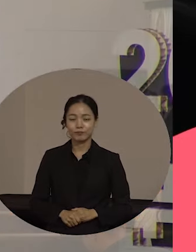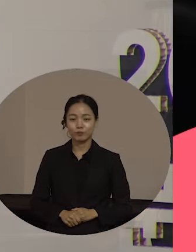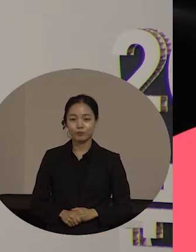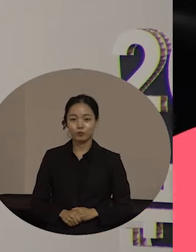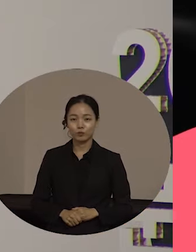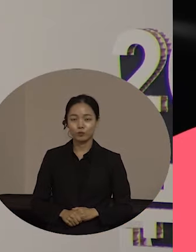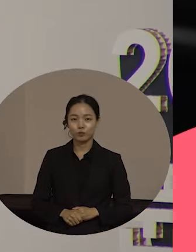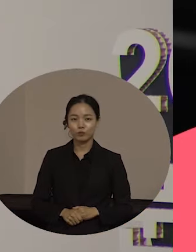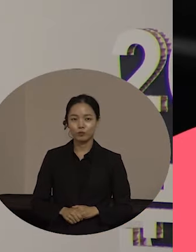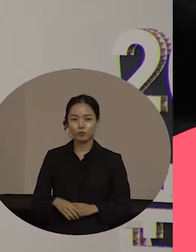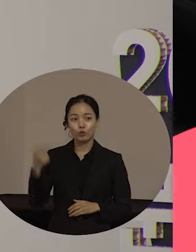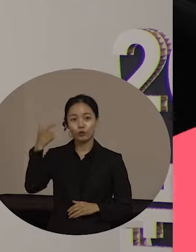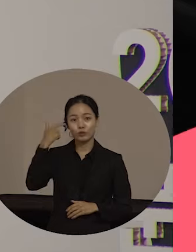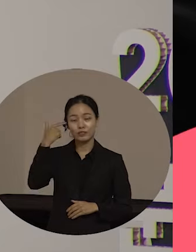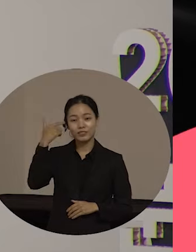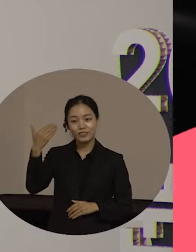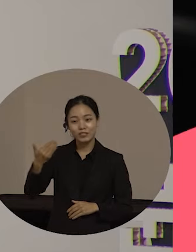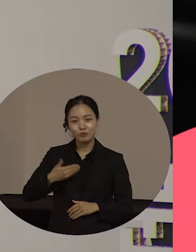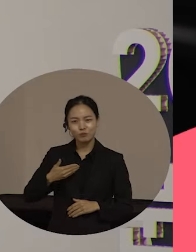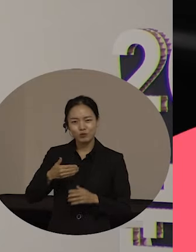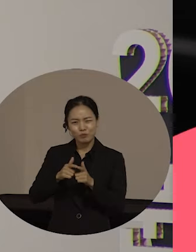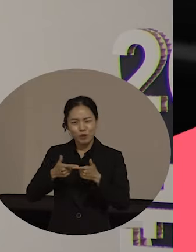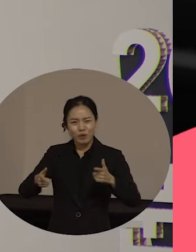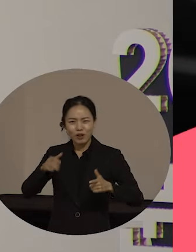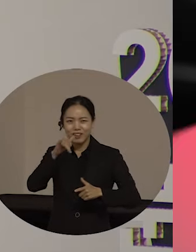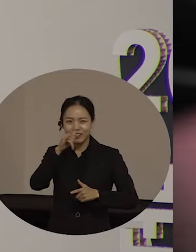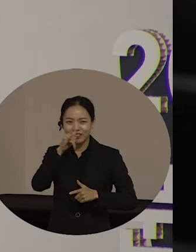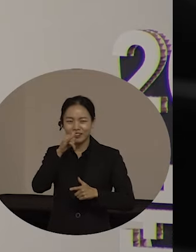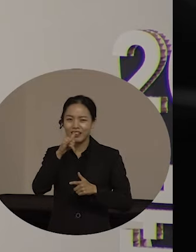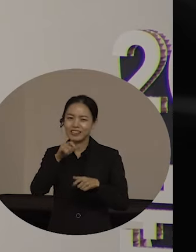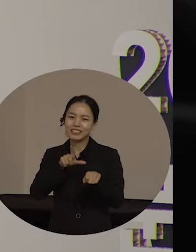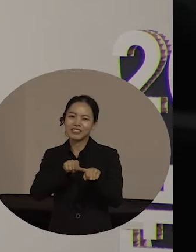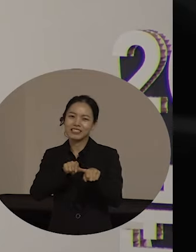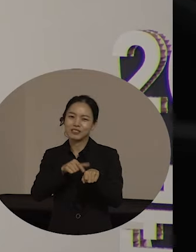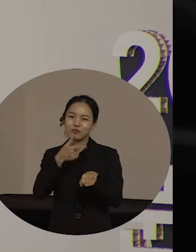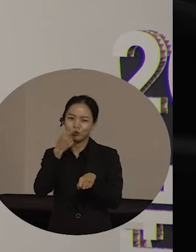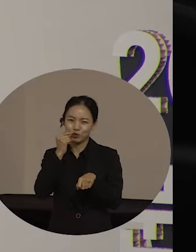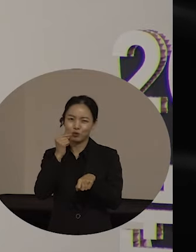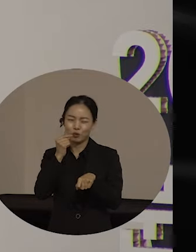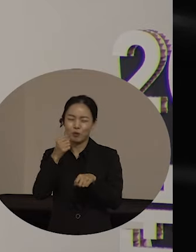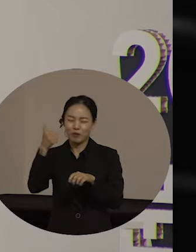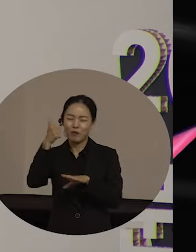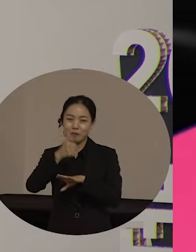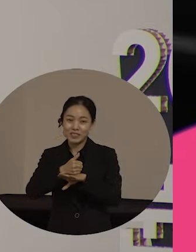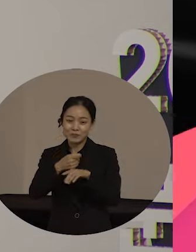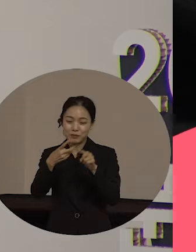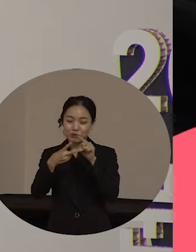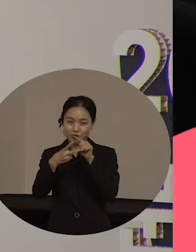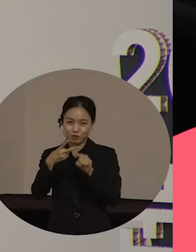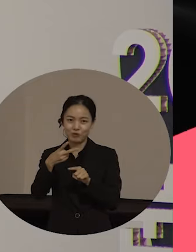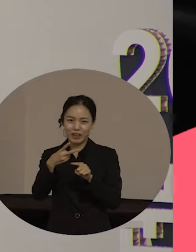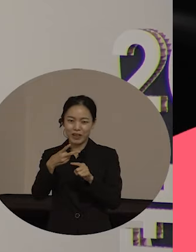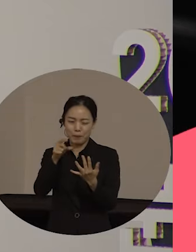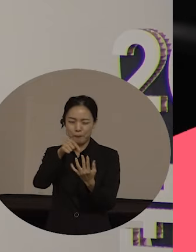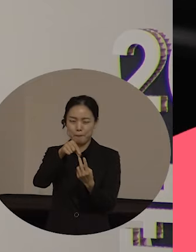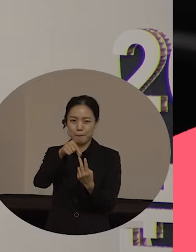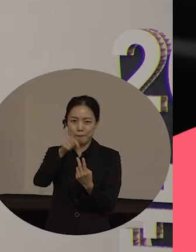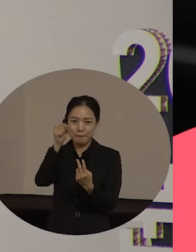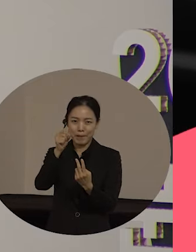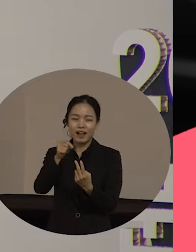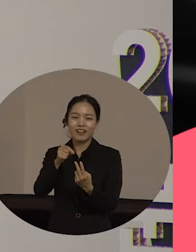하는 질문이라든지 그런 부분은 여기서 지금 대답하기 너무 시간이 걸릴 것 같아서 마지막으로 두 질문 지금까지 나온 것 중에 제가 뽑아서